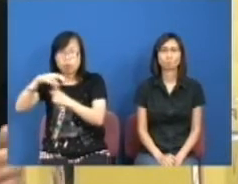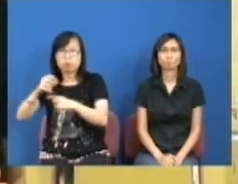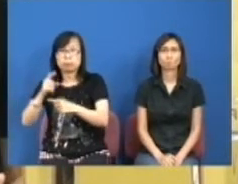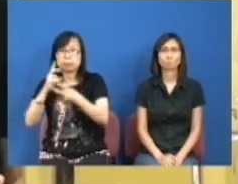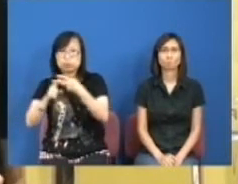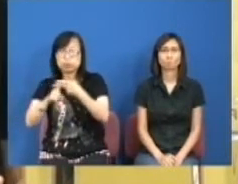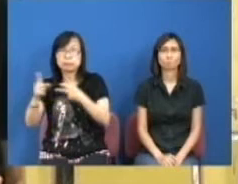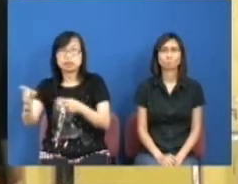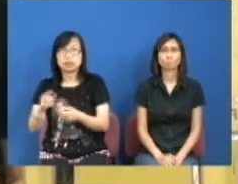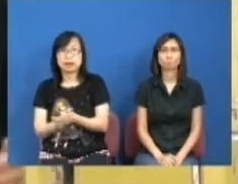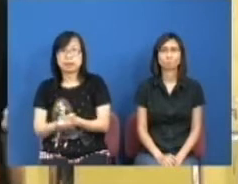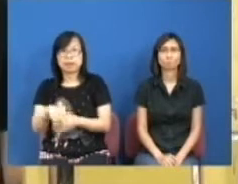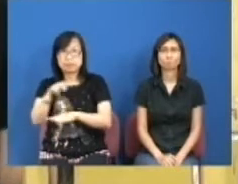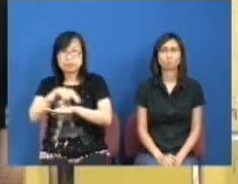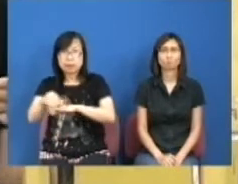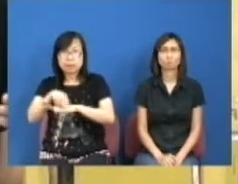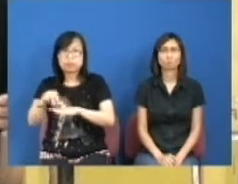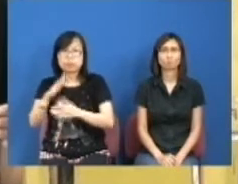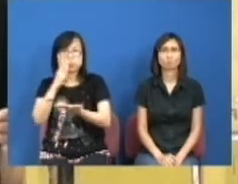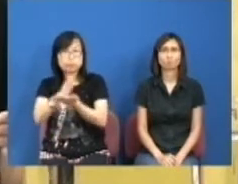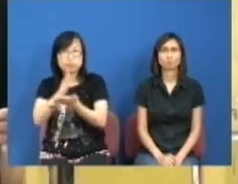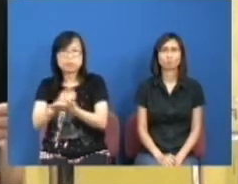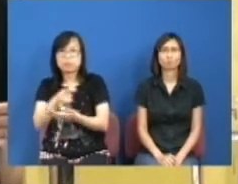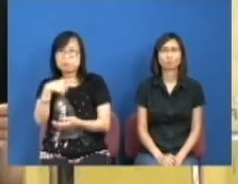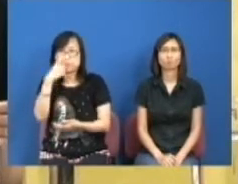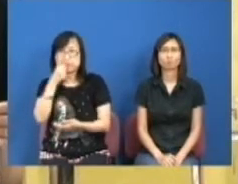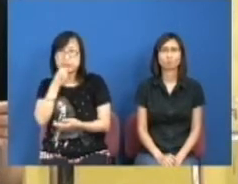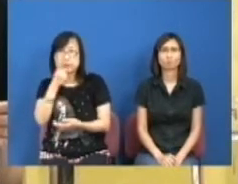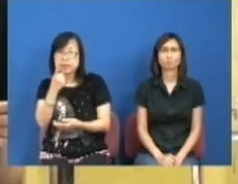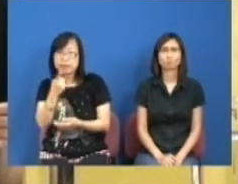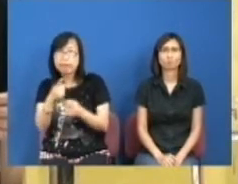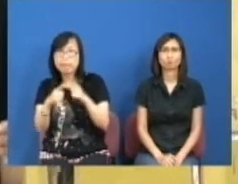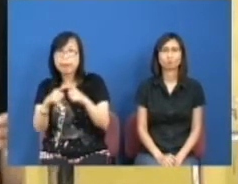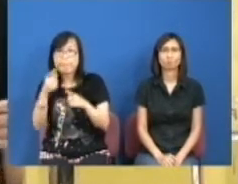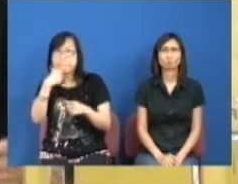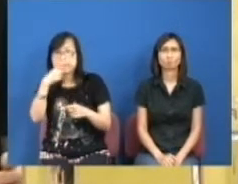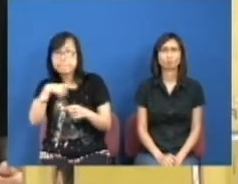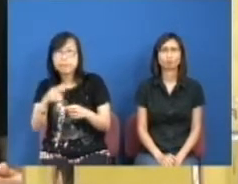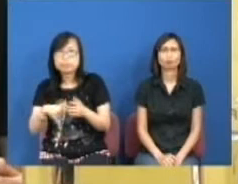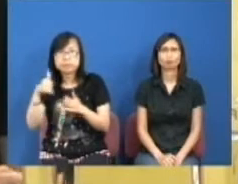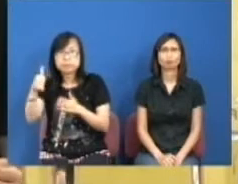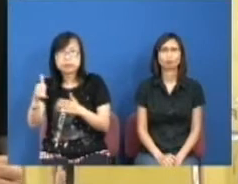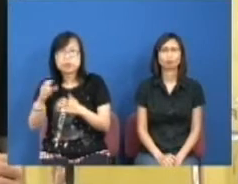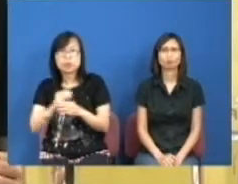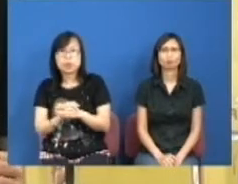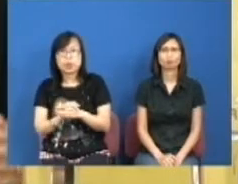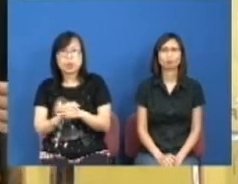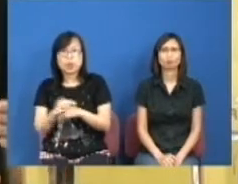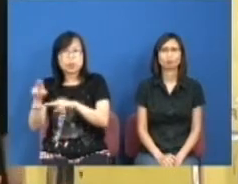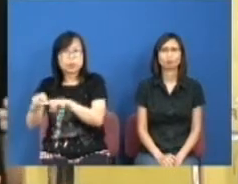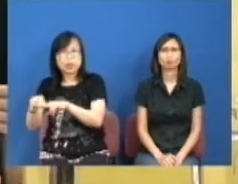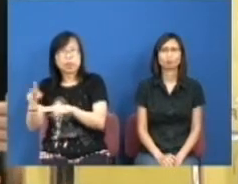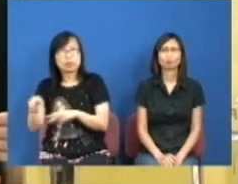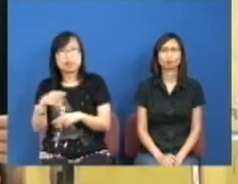個策略上亦都有唔同啦，有一啲係唔係咁喜歡去進入建制嘅，有啲係比較